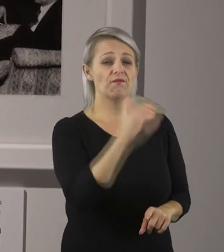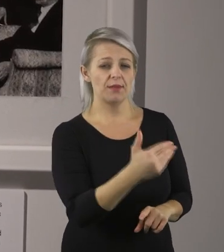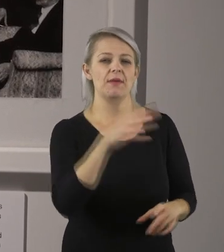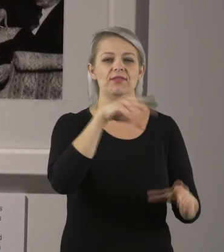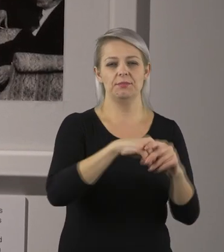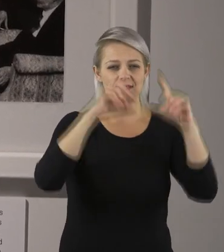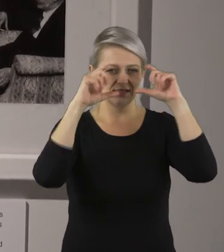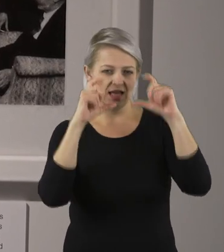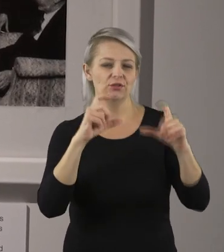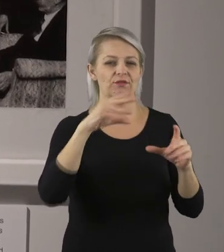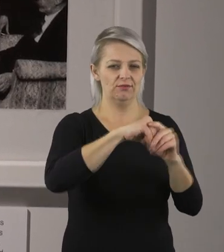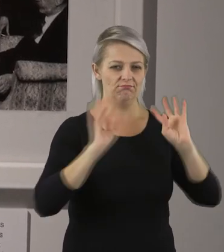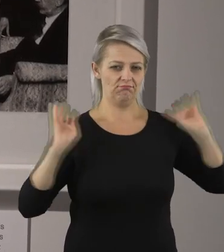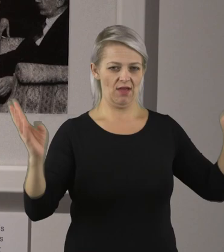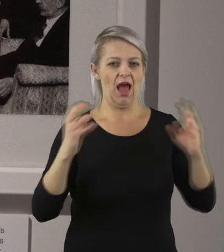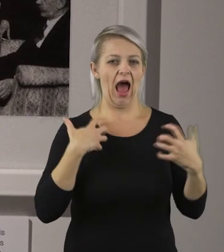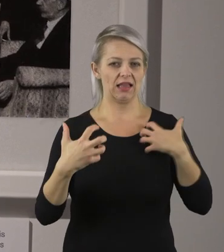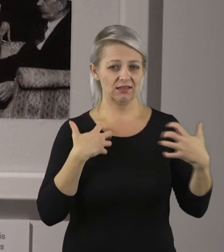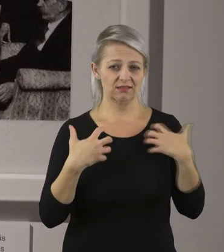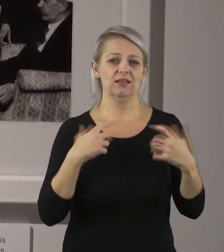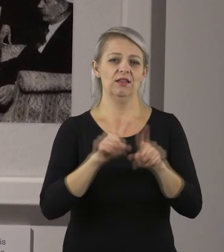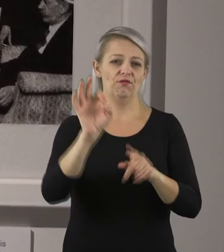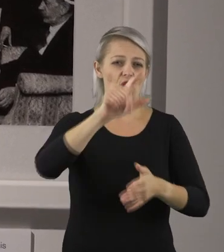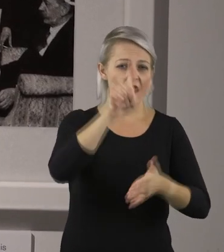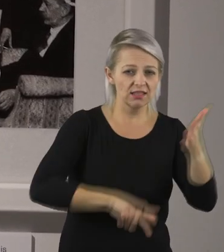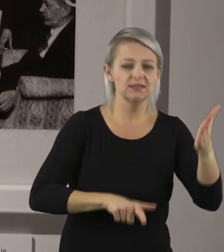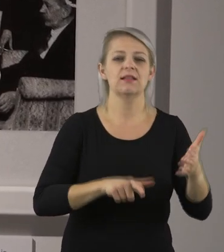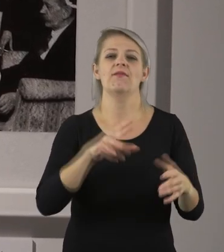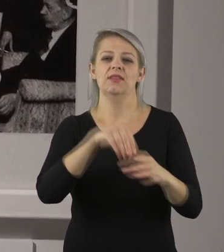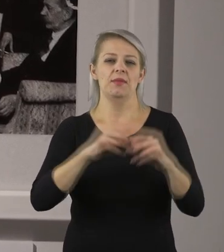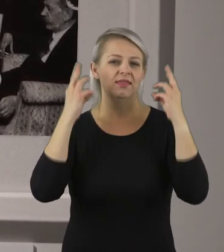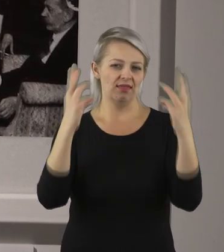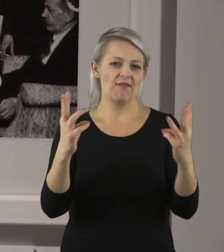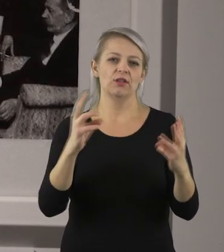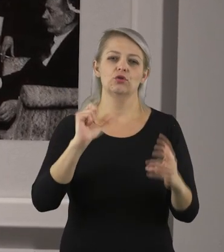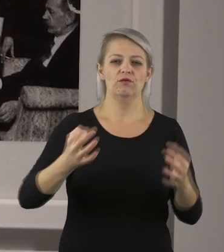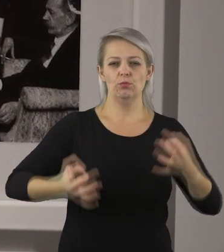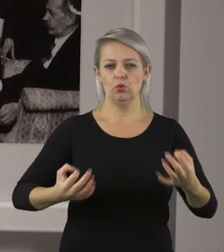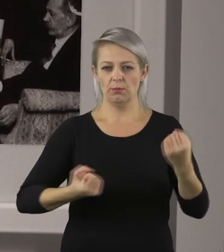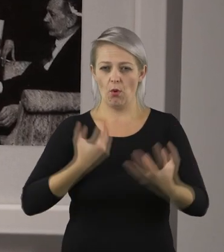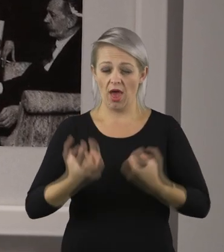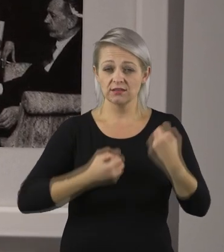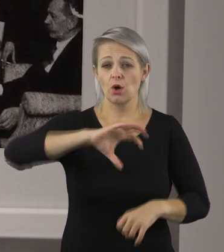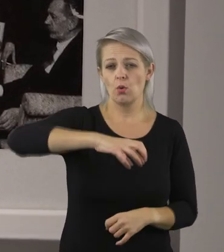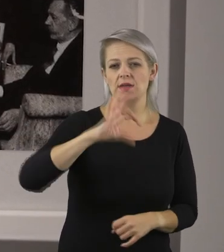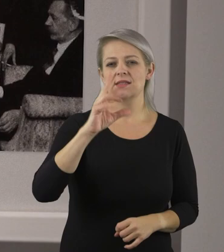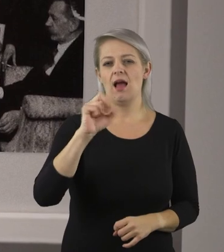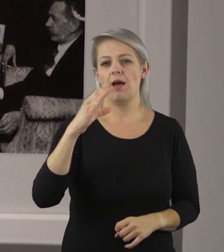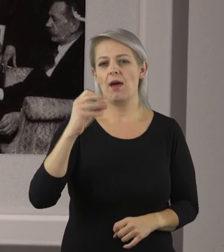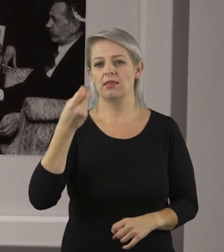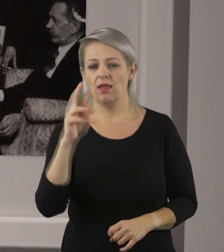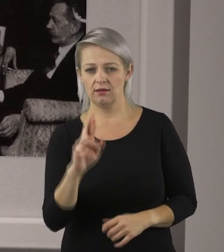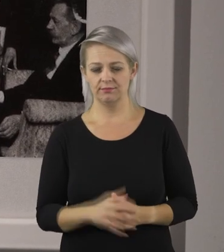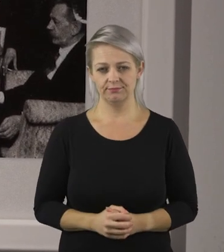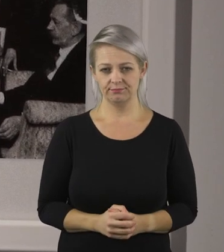przedstawiające Tuwima wśród innych artystów, a także jego listy, przybliżają jedno z ważniejszych zjawisk współczesnej poezji